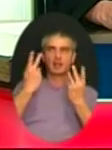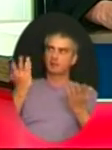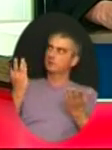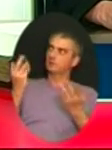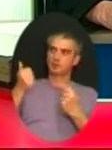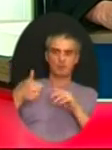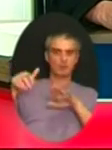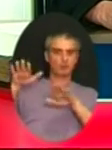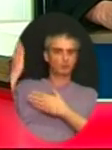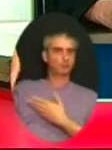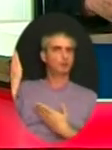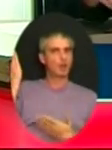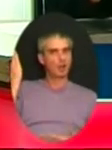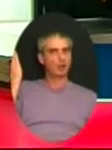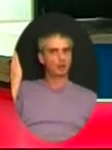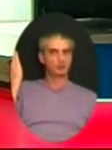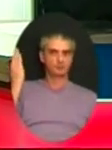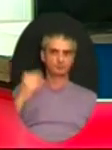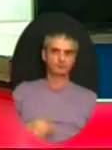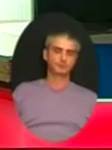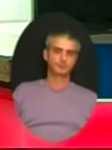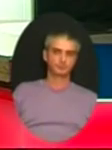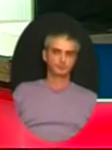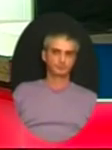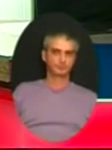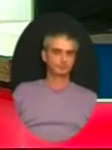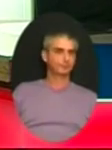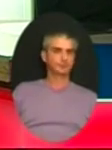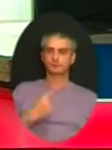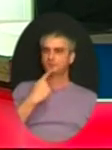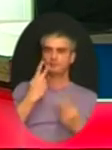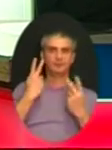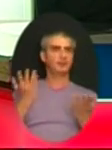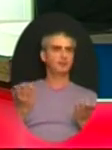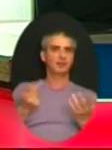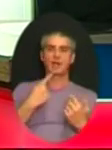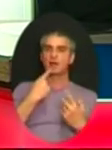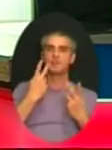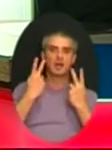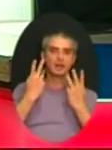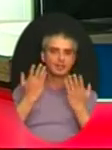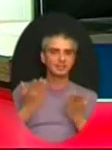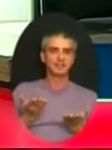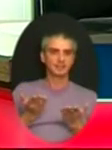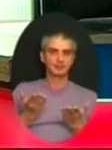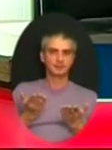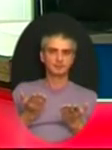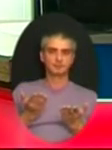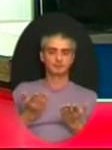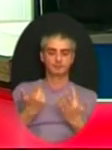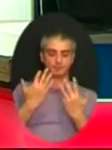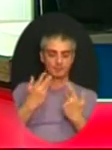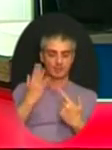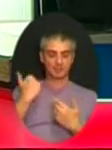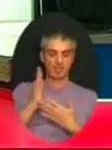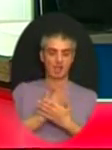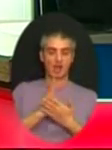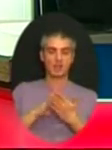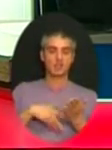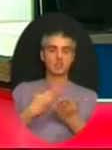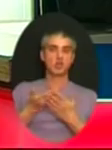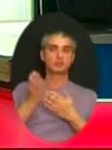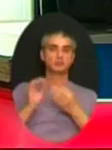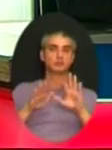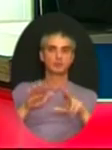שפונה לראש הממשלה. אני הייתי, מה זה אמירה ערכית? האמירה הערכית היא שברגע שתהיה החלטה של יועץ